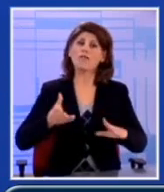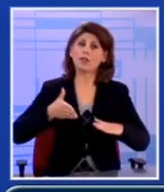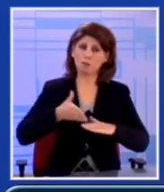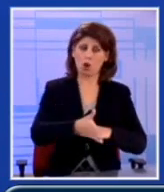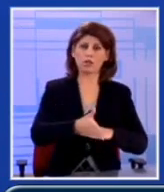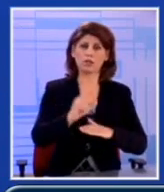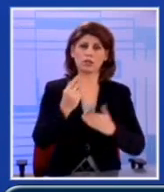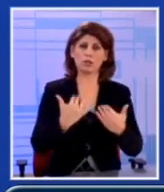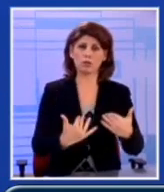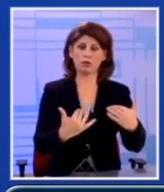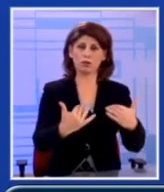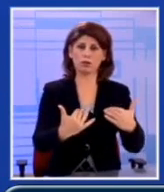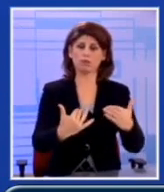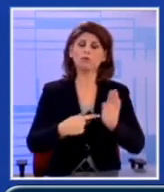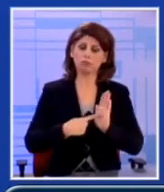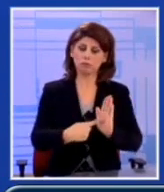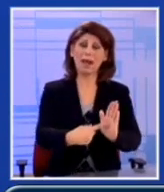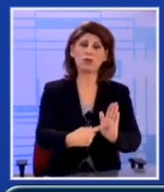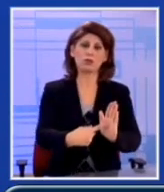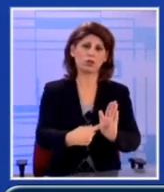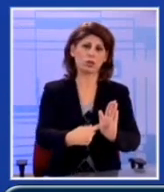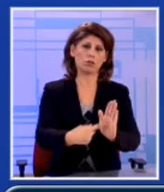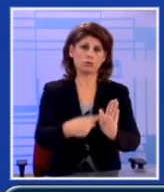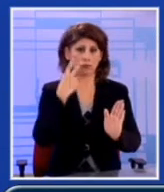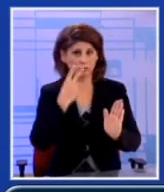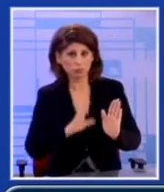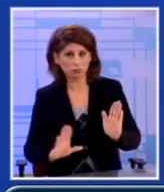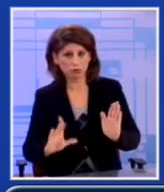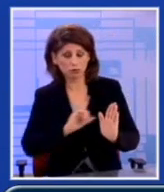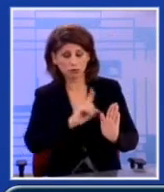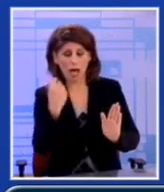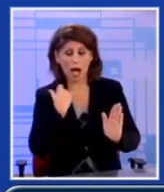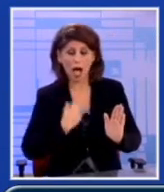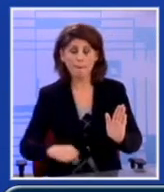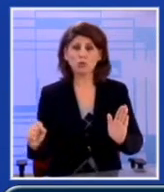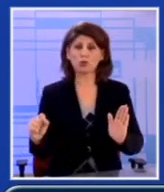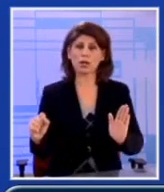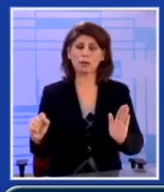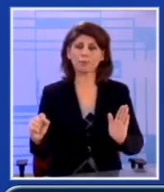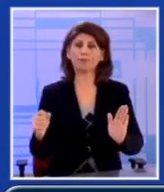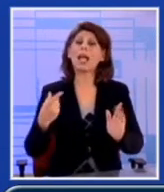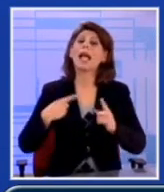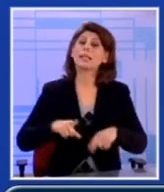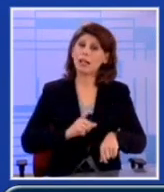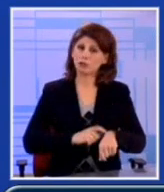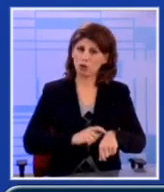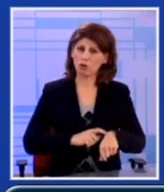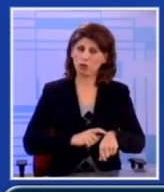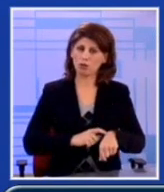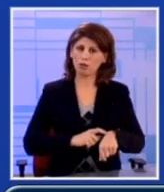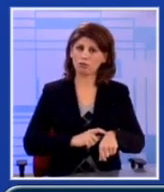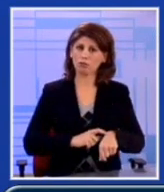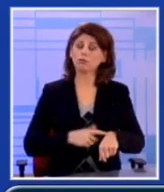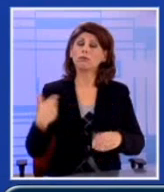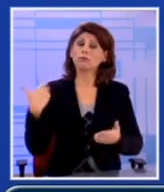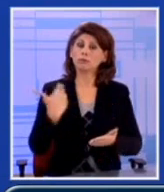στο Κοινοβούλιο να παρίστανται και να μην απουσιάζουν. Ταυτόχρονα θα αξιώνει